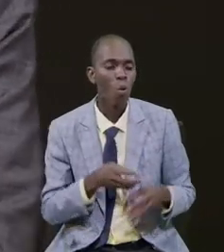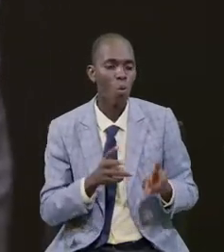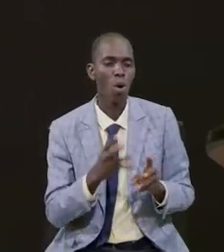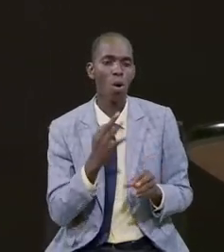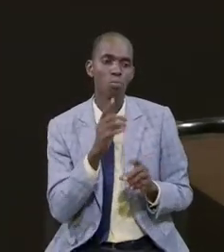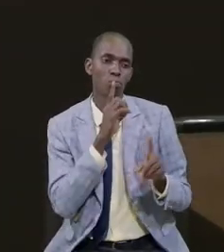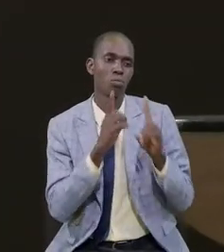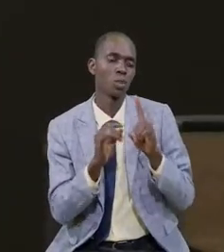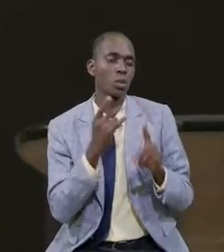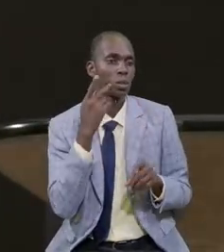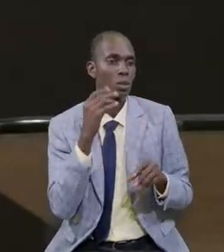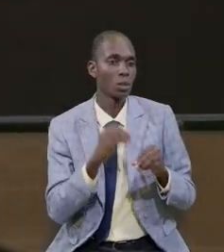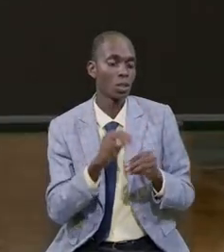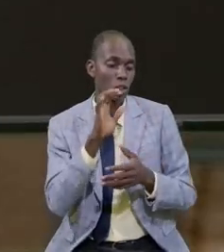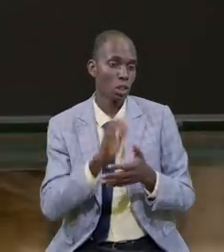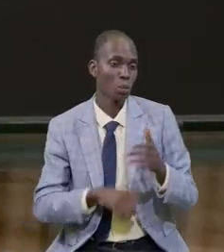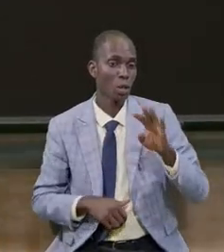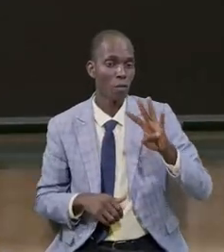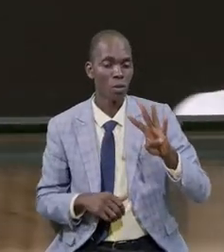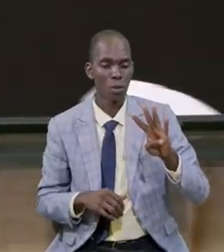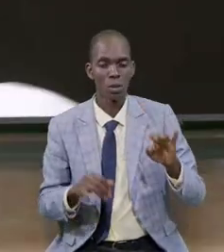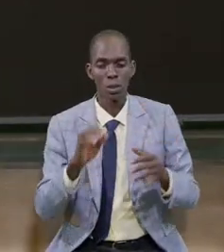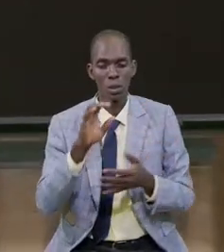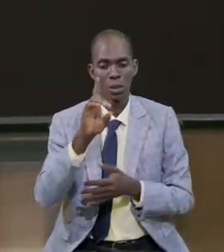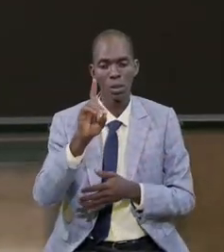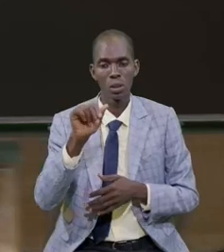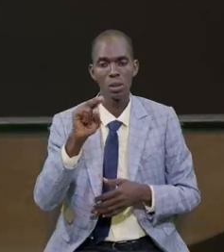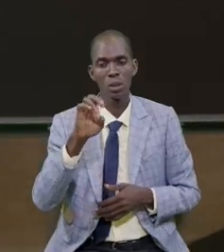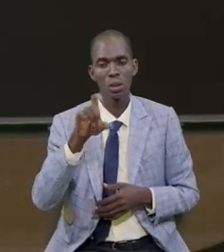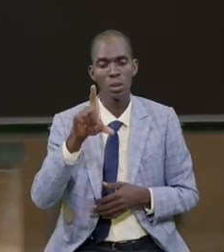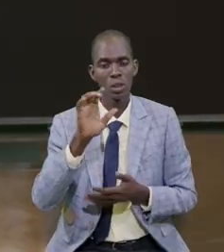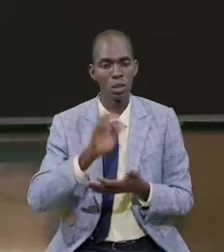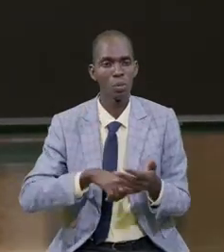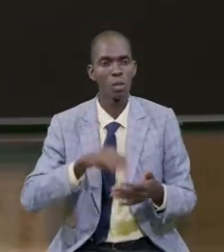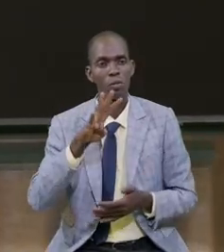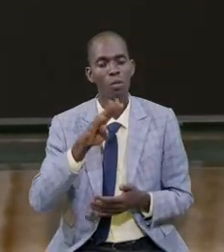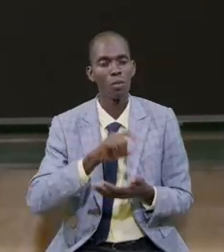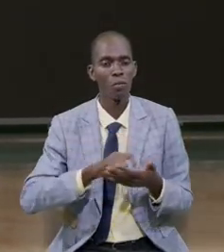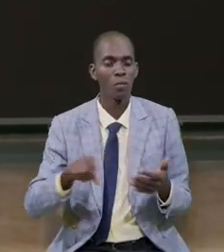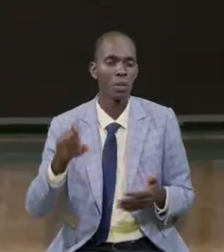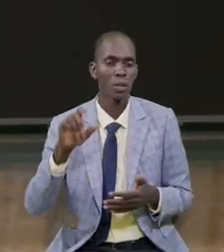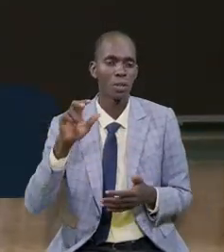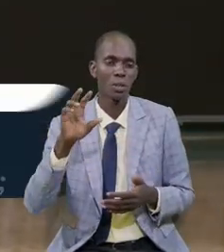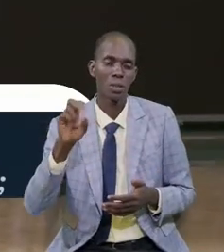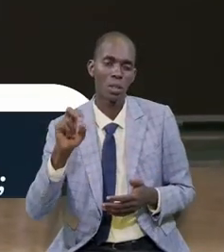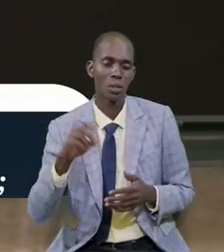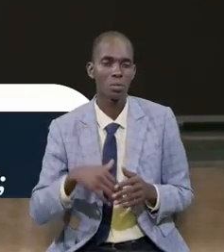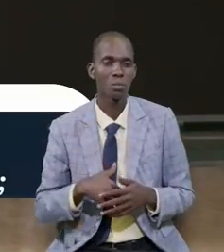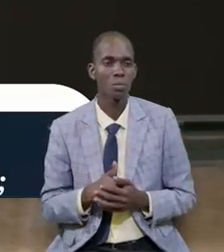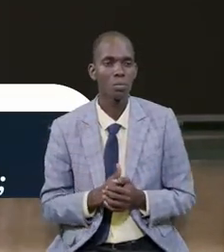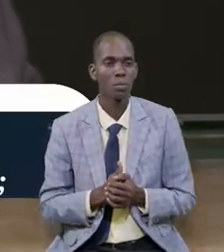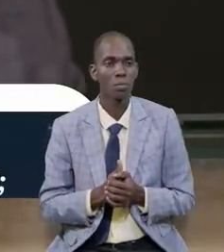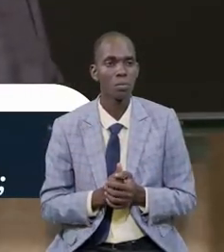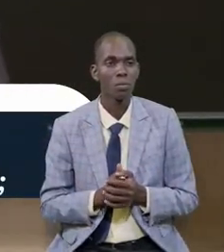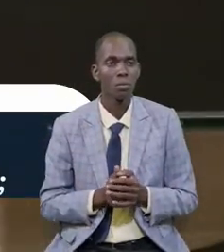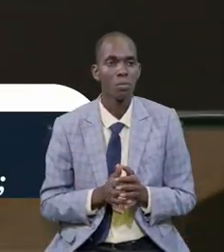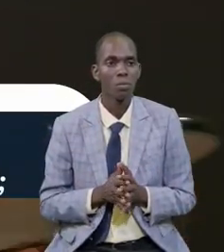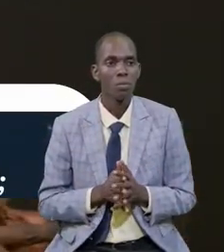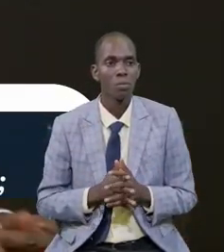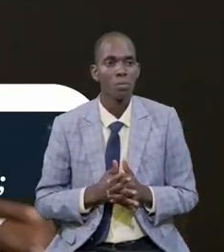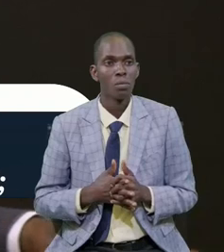continuer avec l'ancienne manière de parler. Daniel 4, nous avons le verset 30.